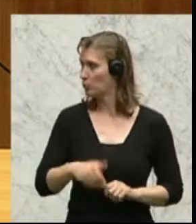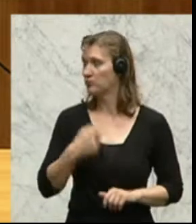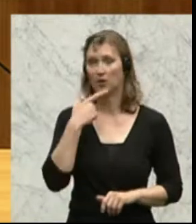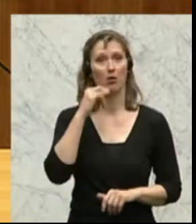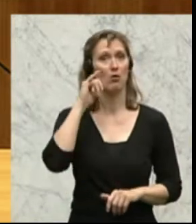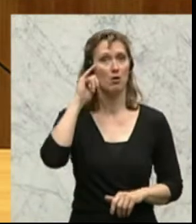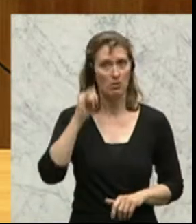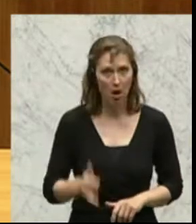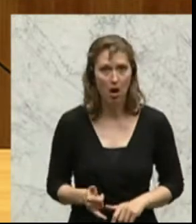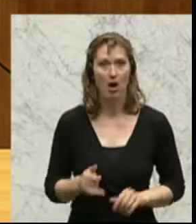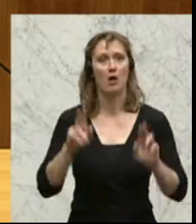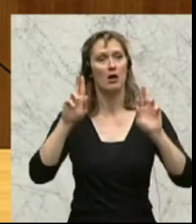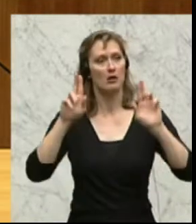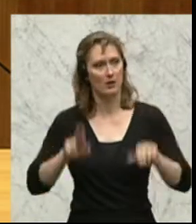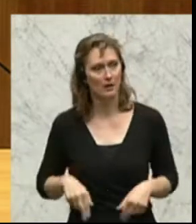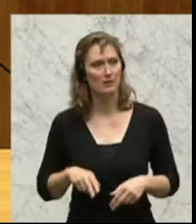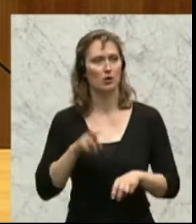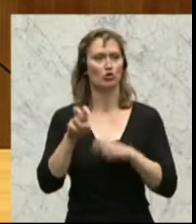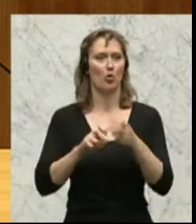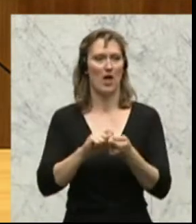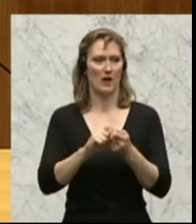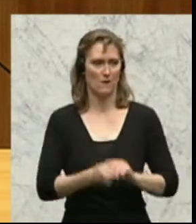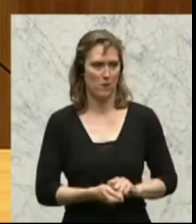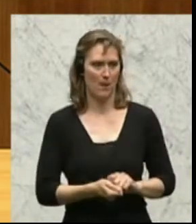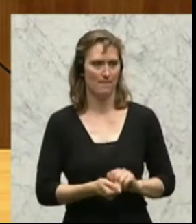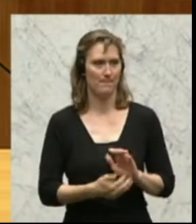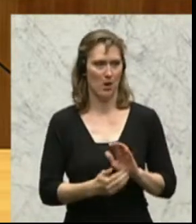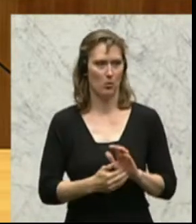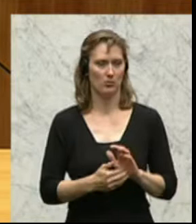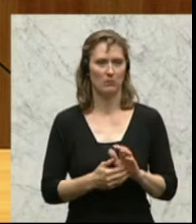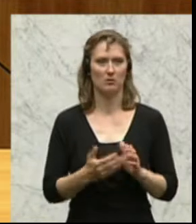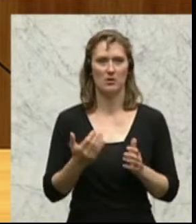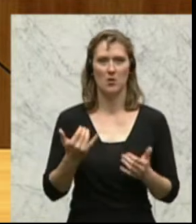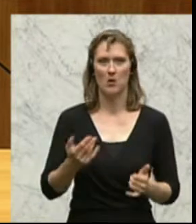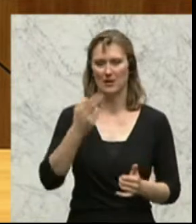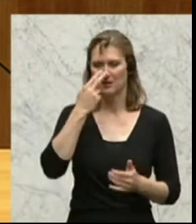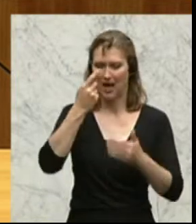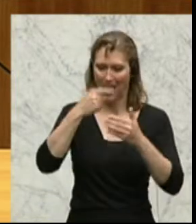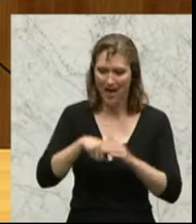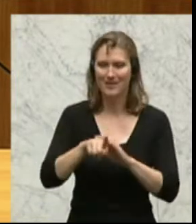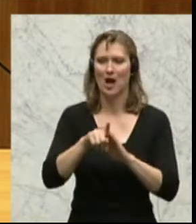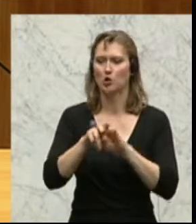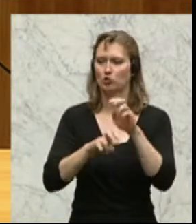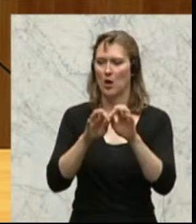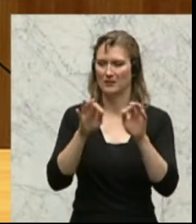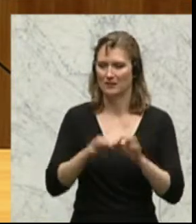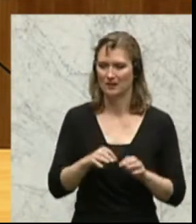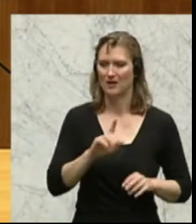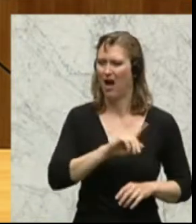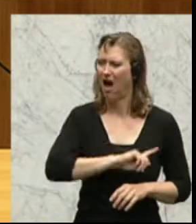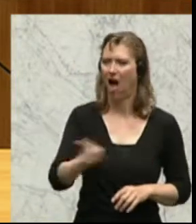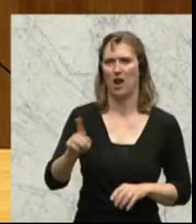eine Steuerreform zu machen. Und wenn heute der Eingangssteuersatz, und ich sage noch einmal, alle Steuersätze sind zu hoch, wenn heute